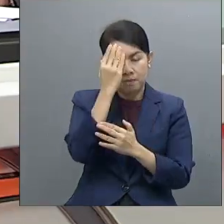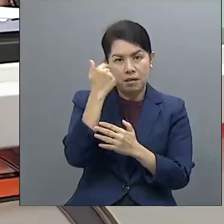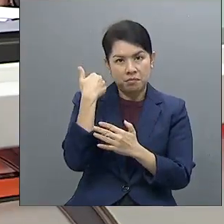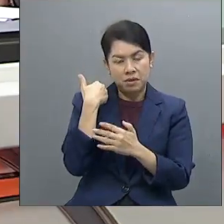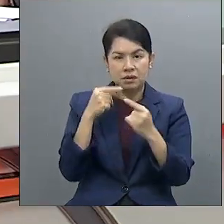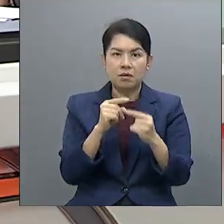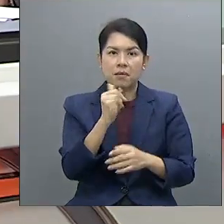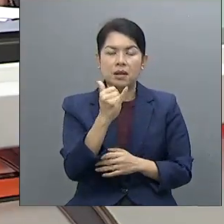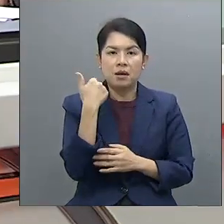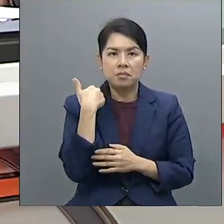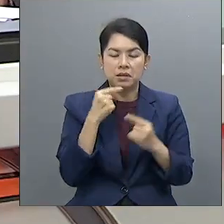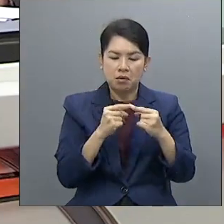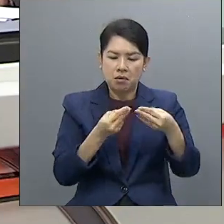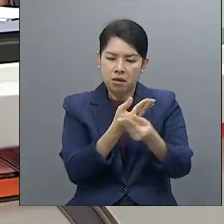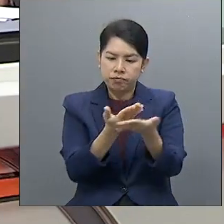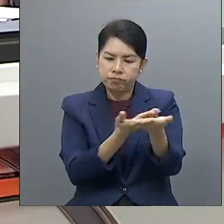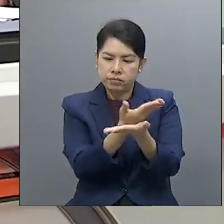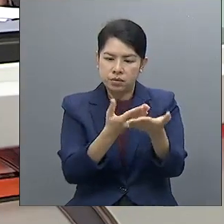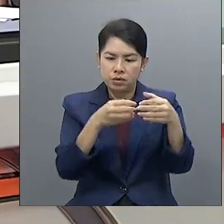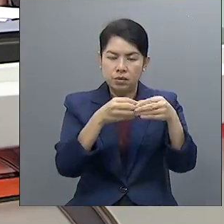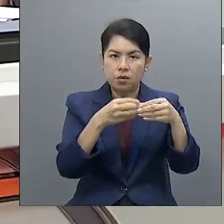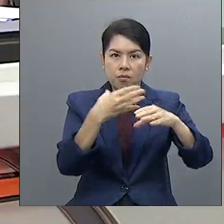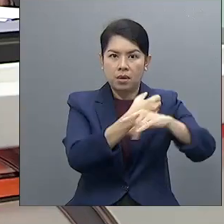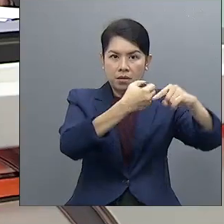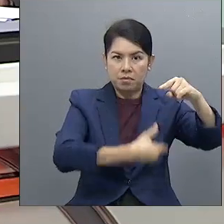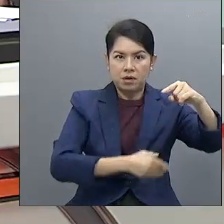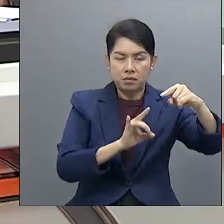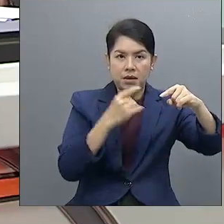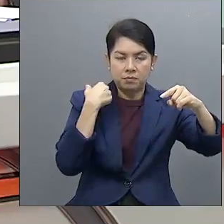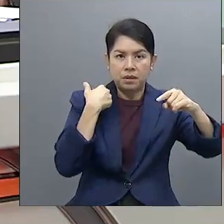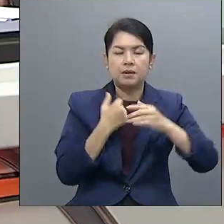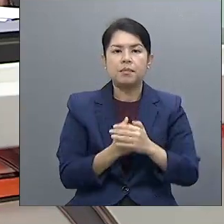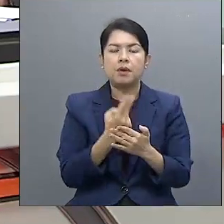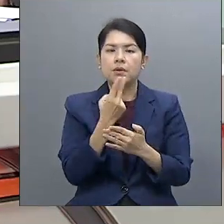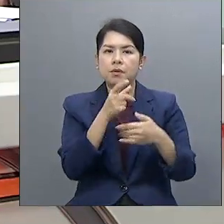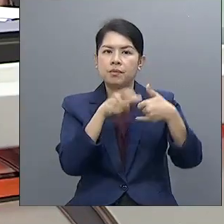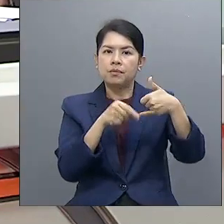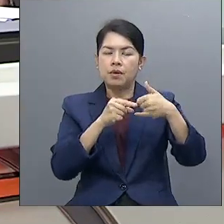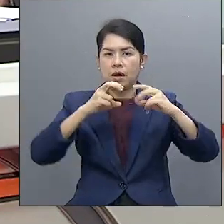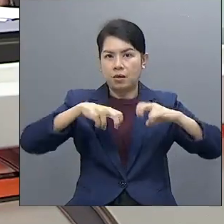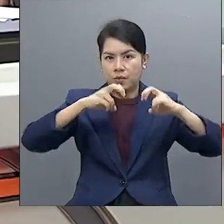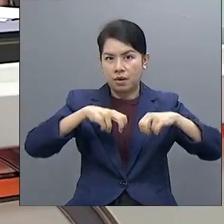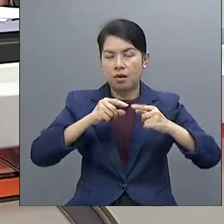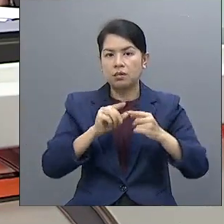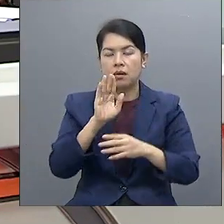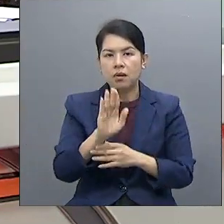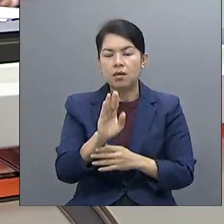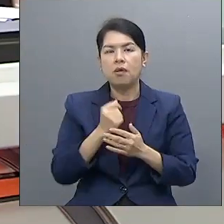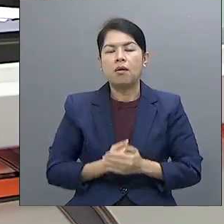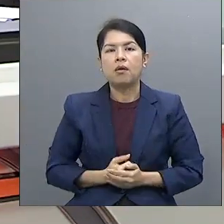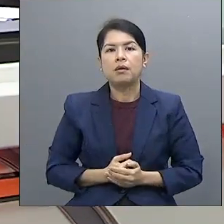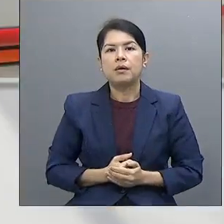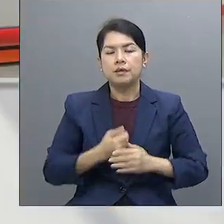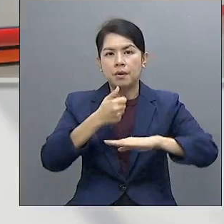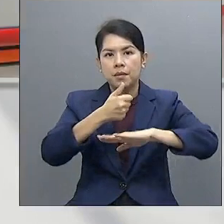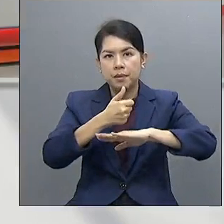ของ8พรรคด้วยหรือไม่นะคะมาวิเคราะห์เพิ่มเติมกับรองศาสตราจารย์พรชัยเทพปัญญาอดีตคณบดีคณะรัฐศาสตร์มหาวิทยาลัย